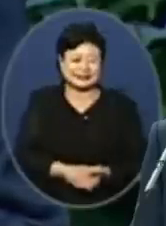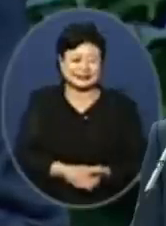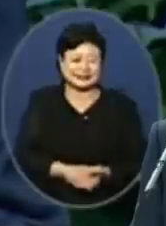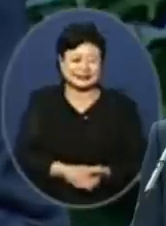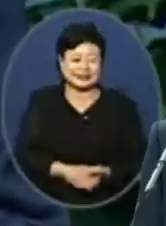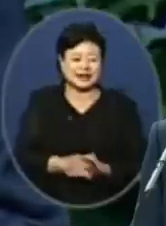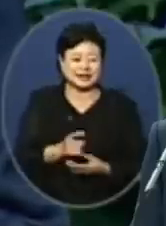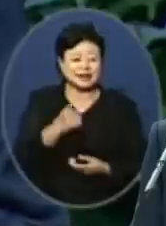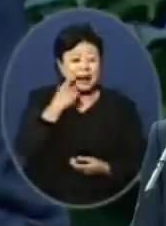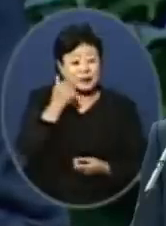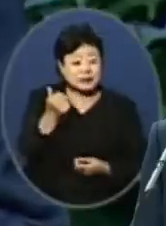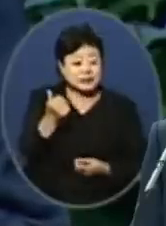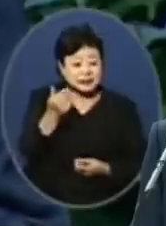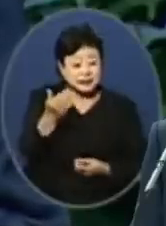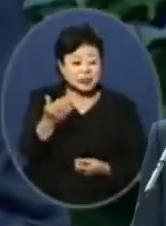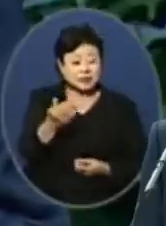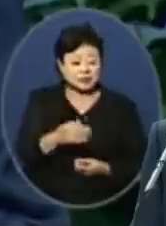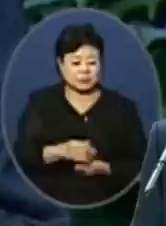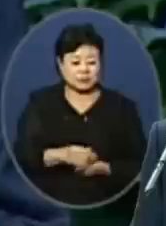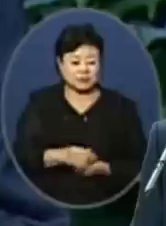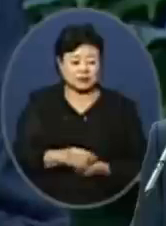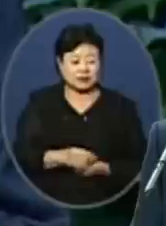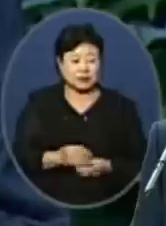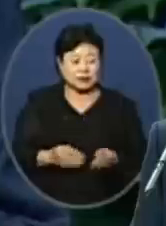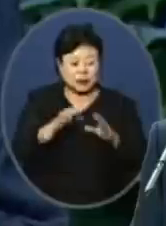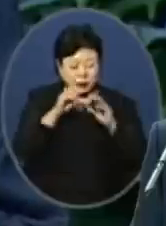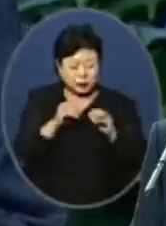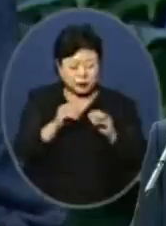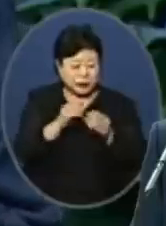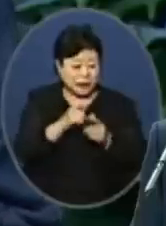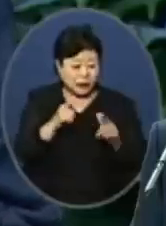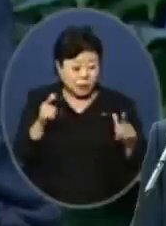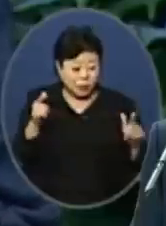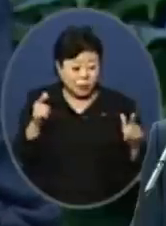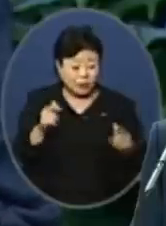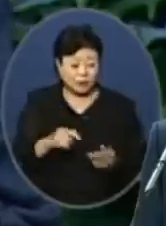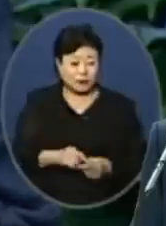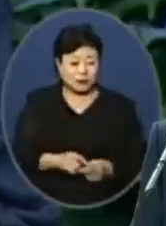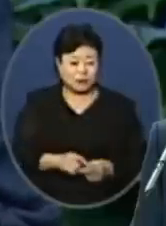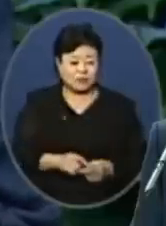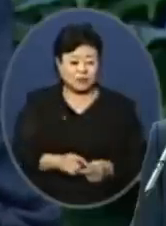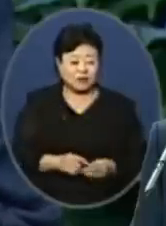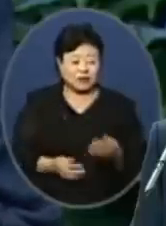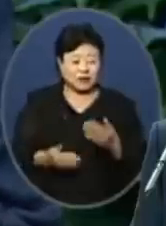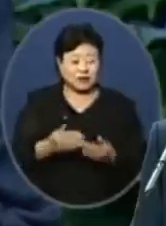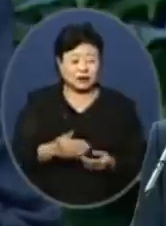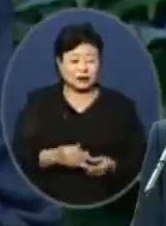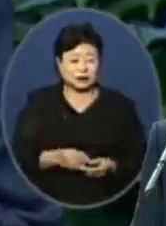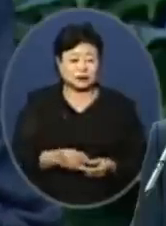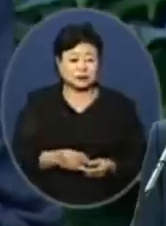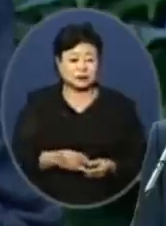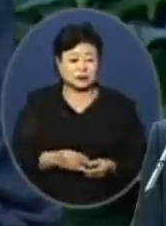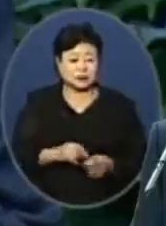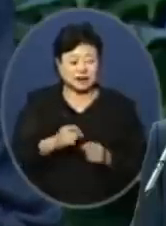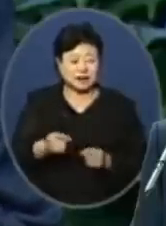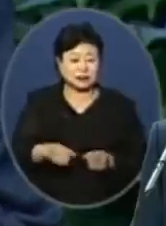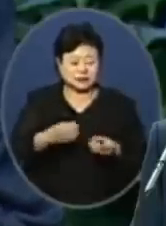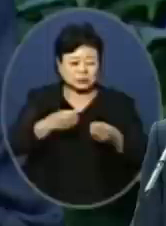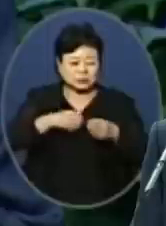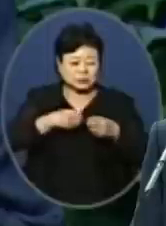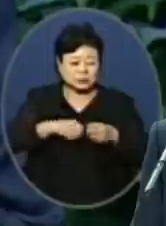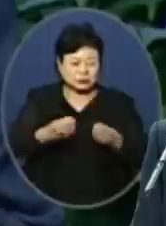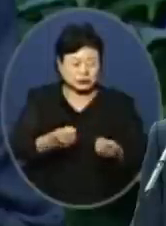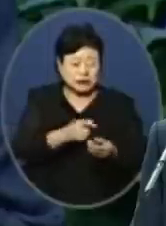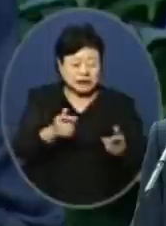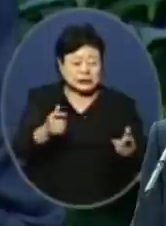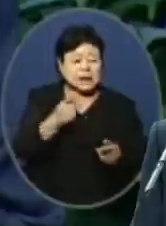어떤 아버지냐? 여러분 보고 꺼져가는 심지도 끄지 않고 끝까지 갈 때도